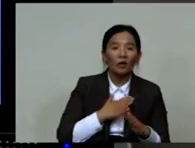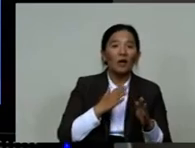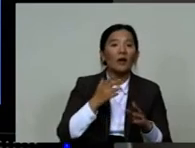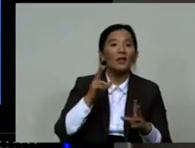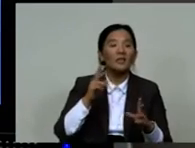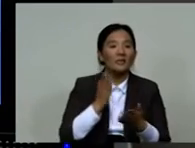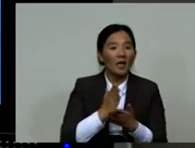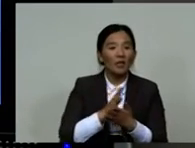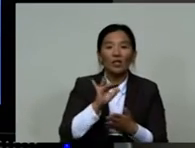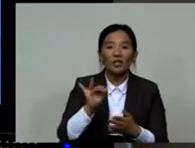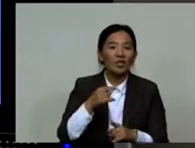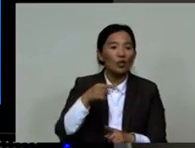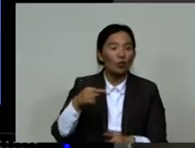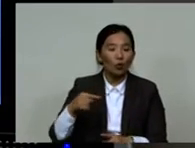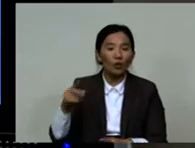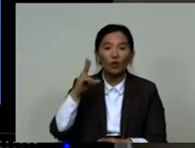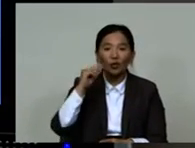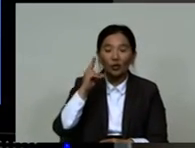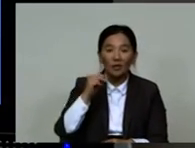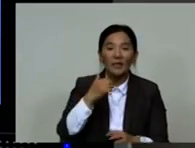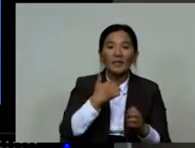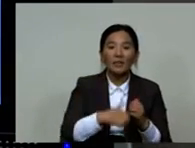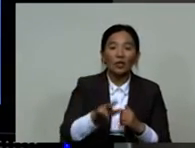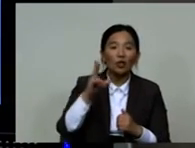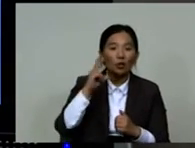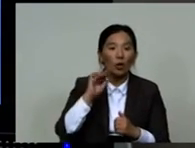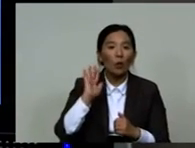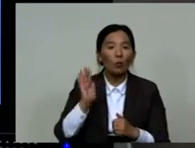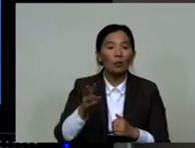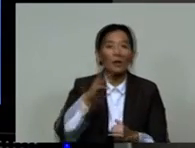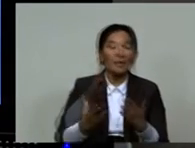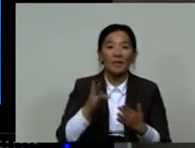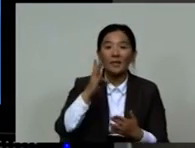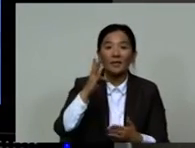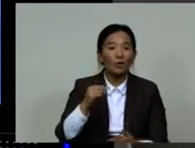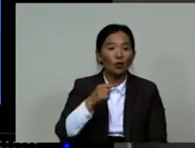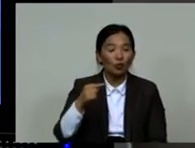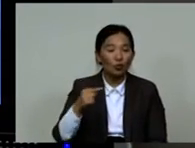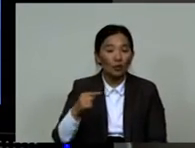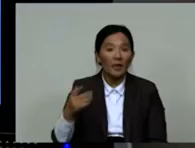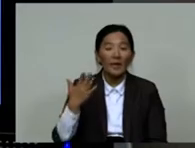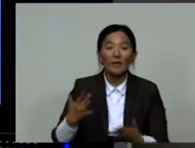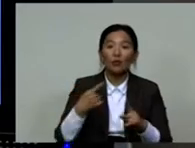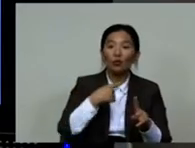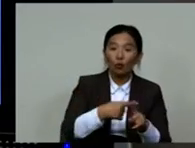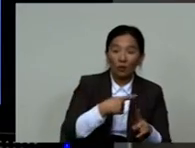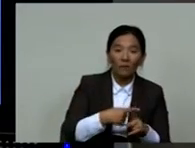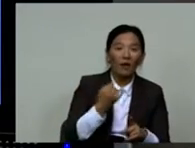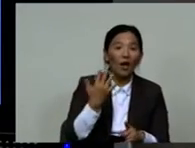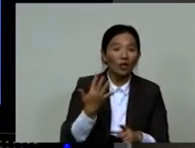из нечетных количеств чисел, среднее число будет медианой. Если четного количества,